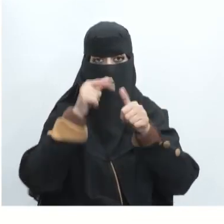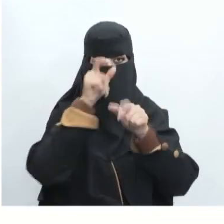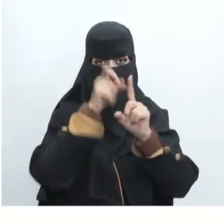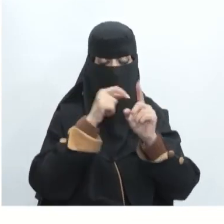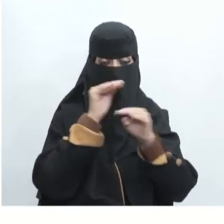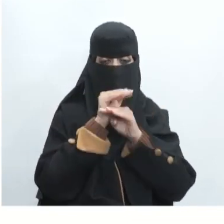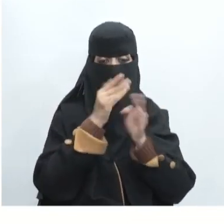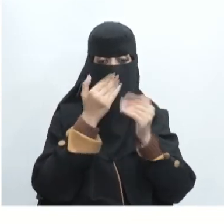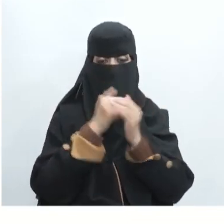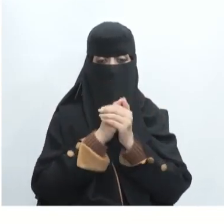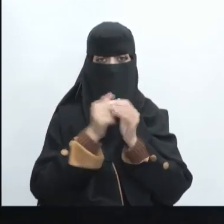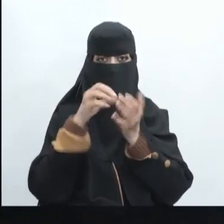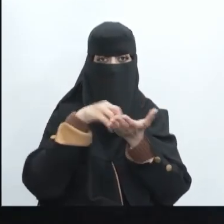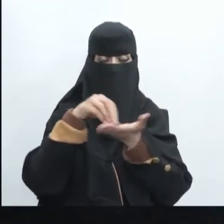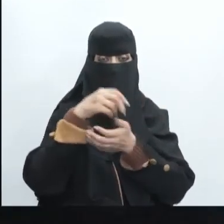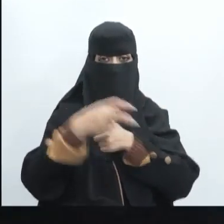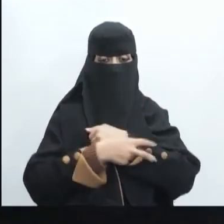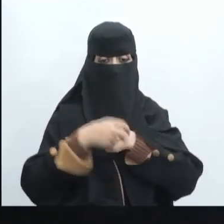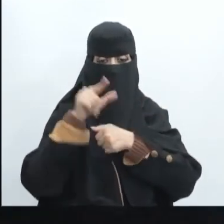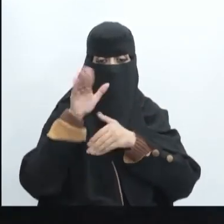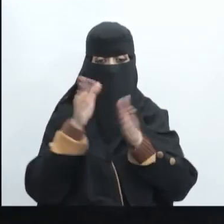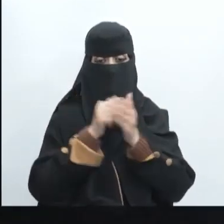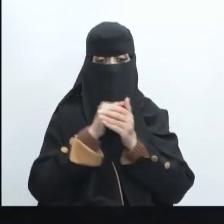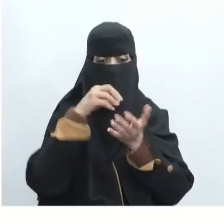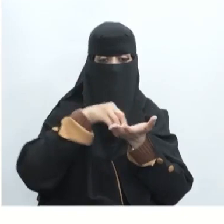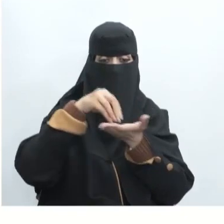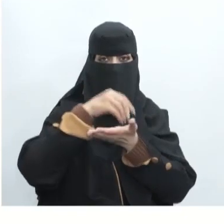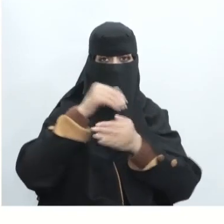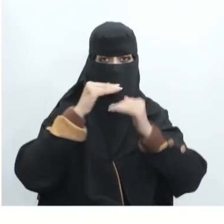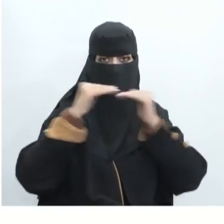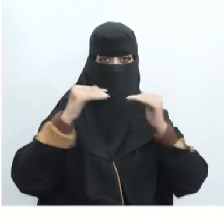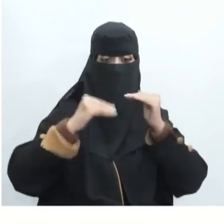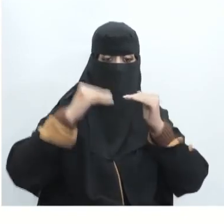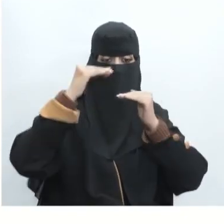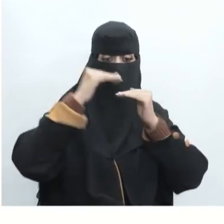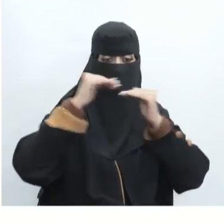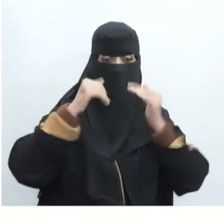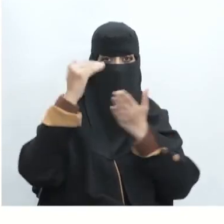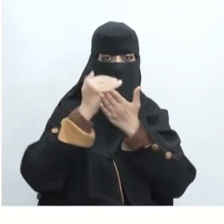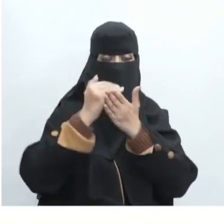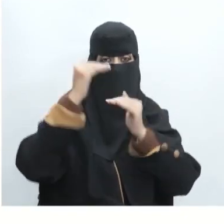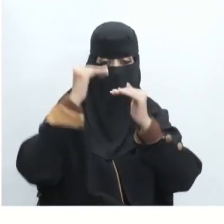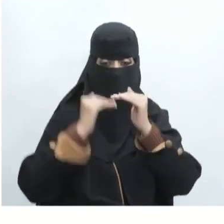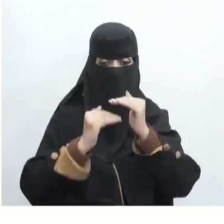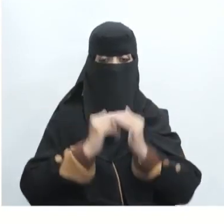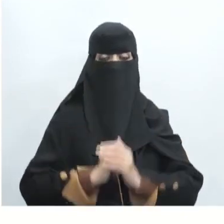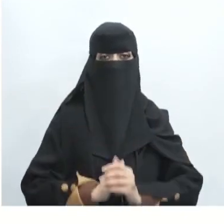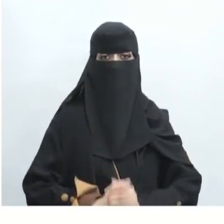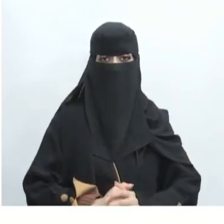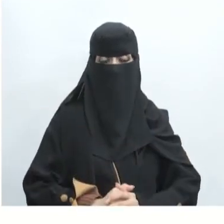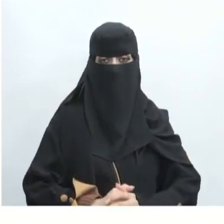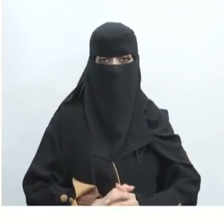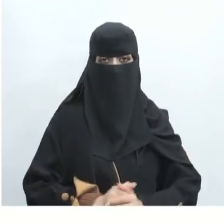لذلك الدول الفقيره احسنتم هي الدول ذات المستوى الاقتصادي